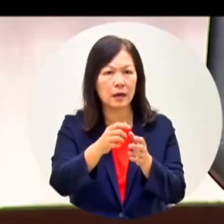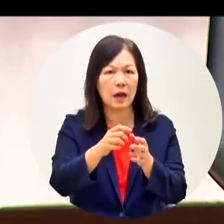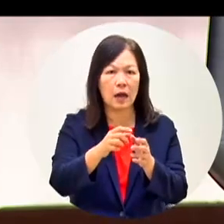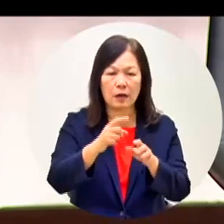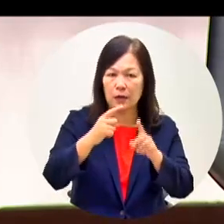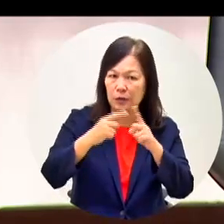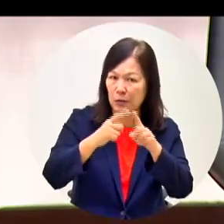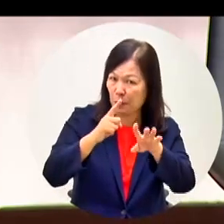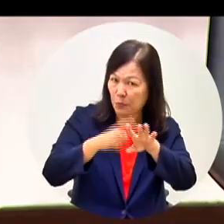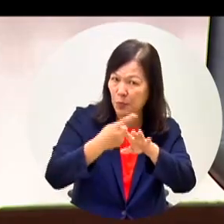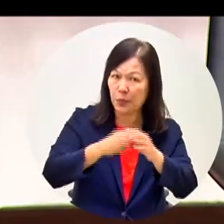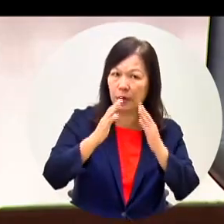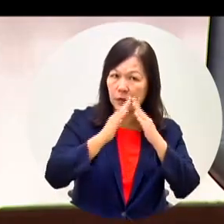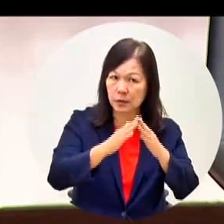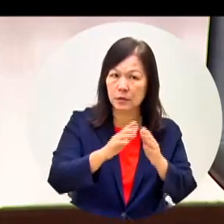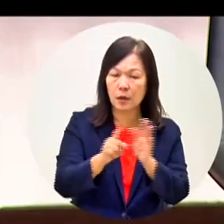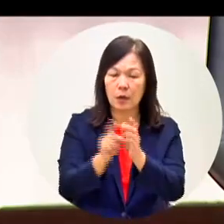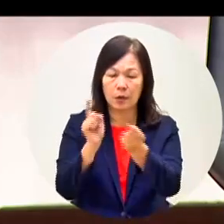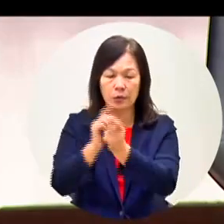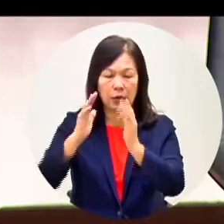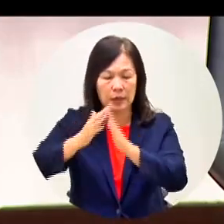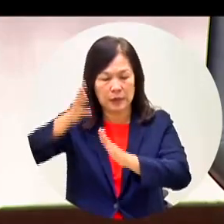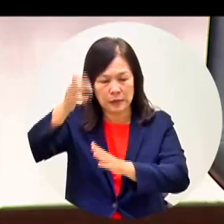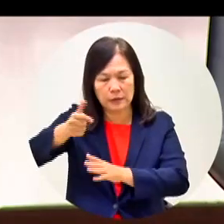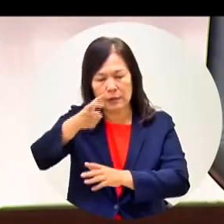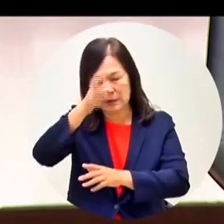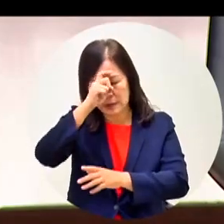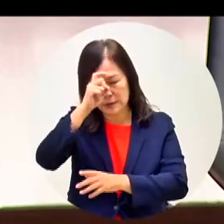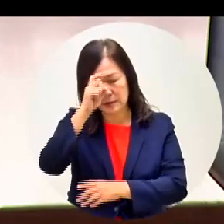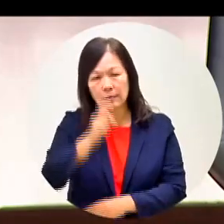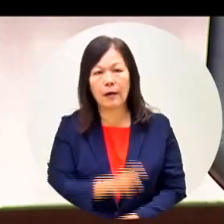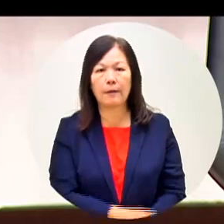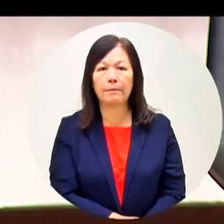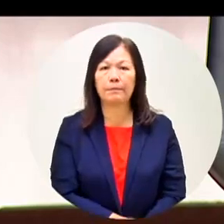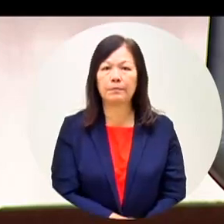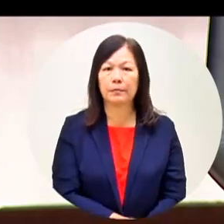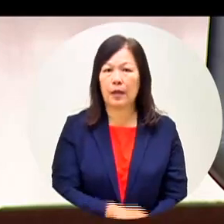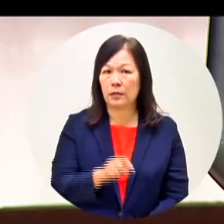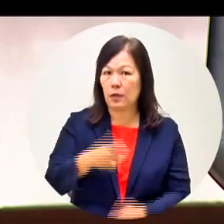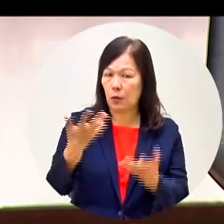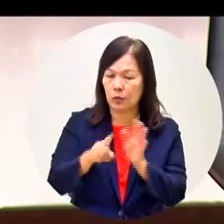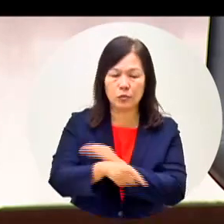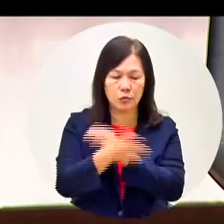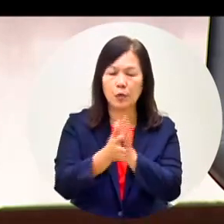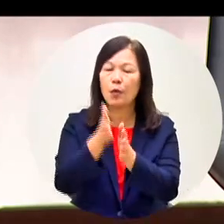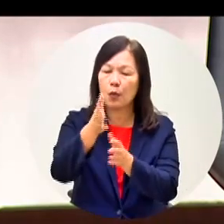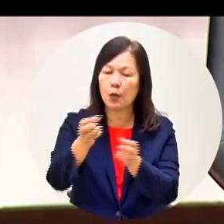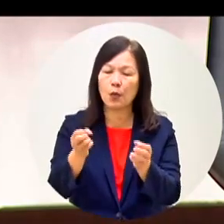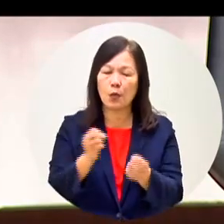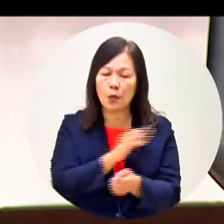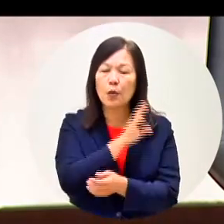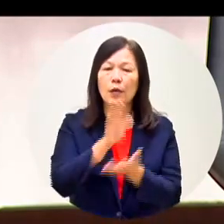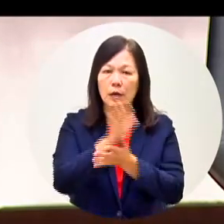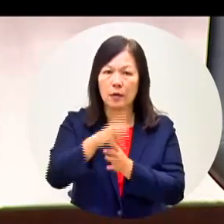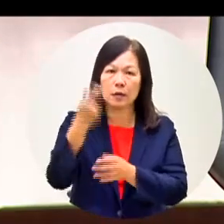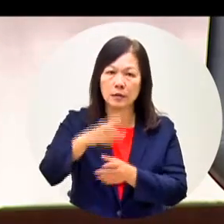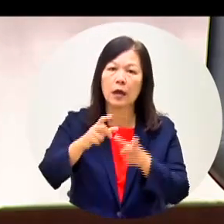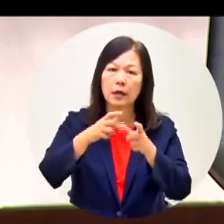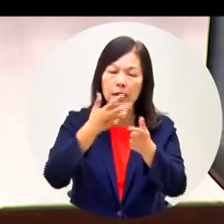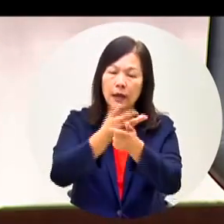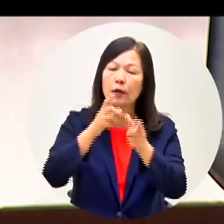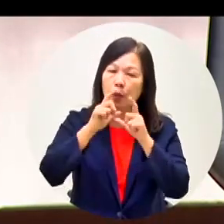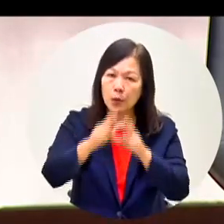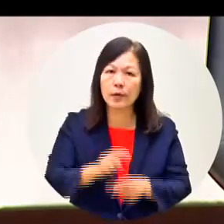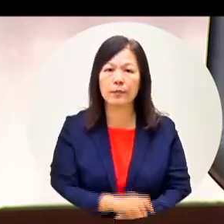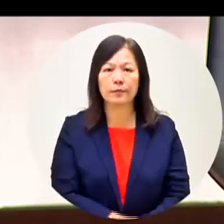市长的期待。市长，我先把问题问完了，因为问题很多，我问完再让您来做答复。那么还有一个问